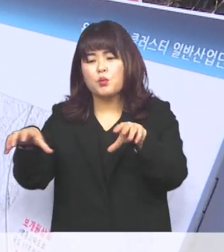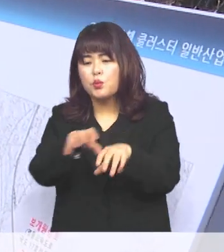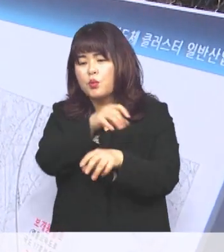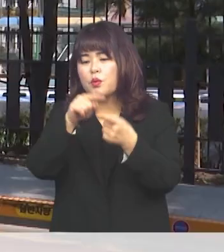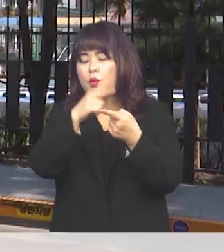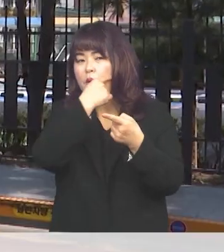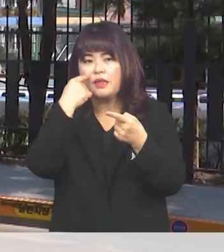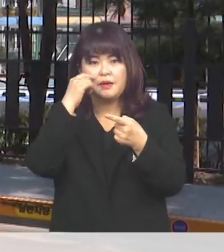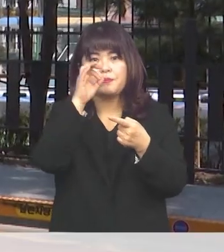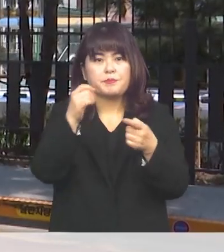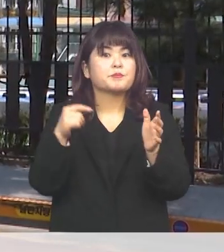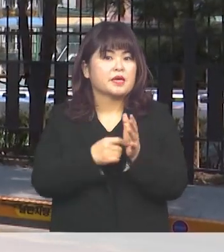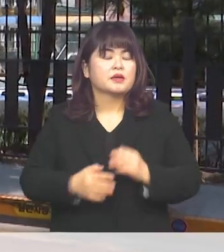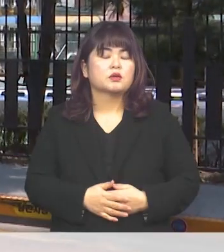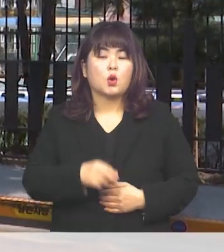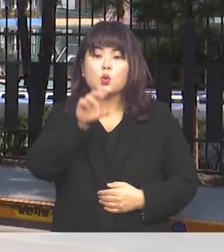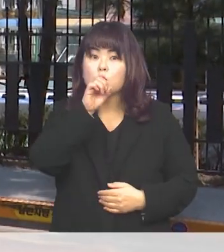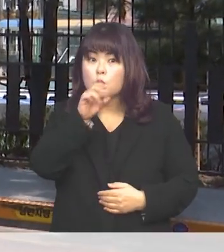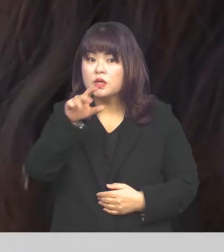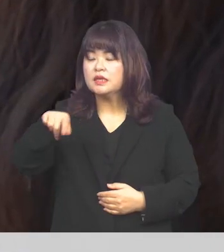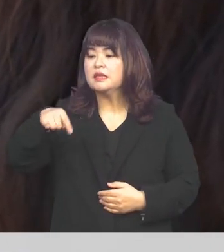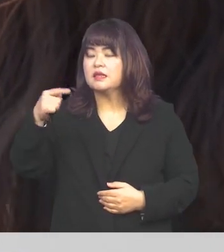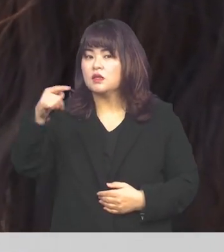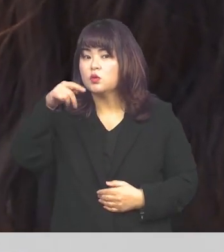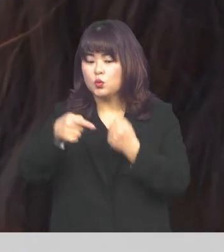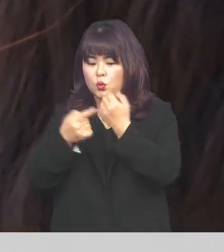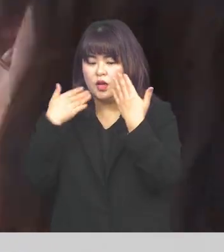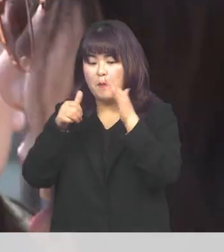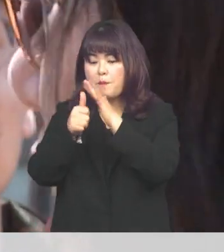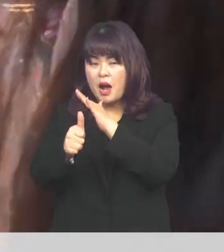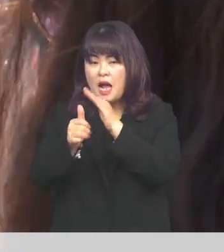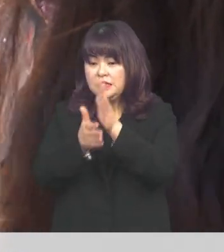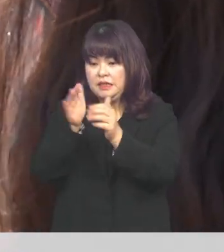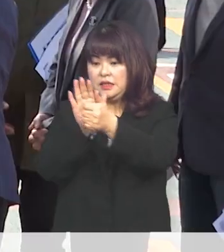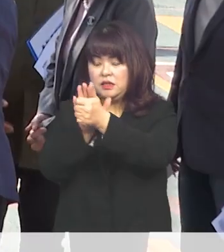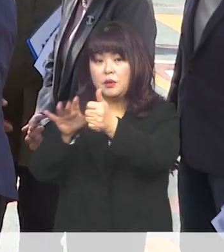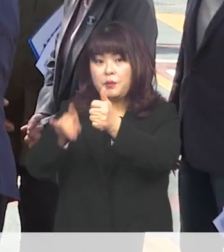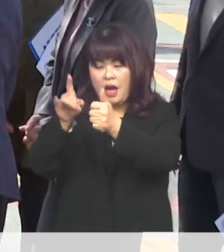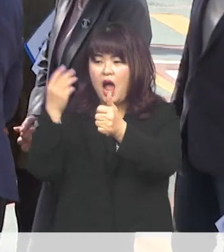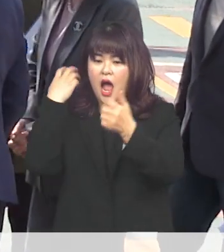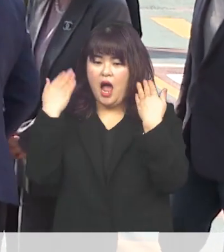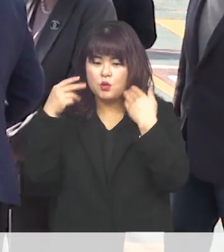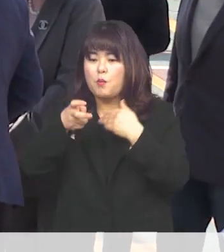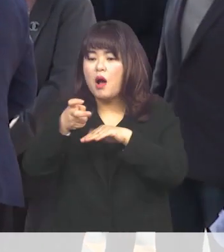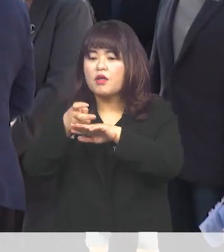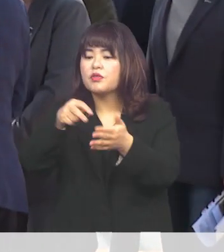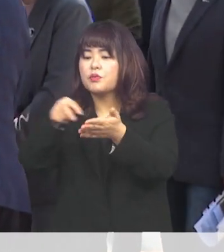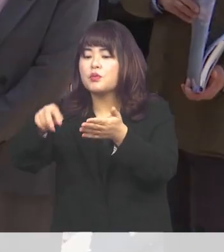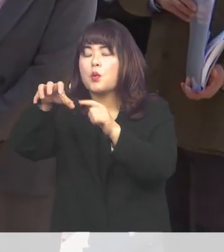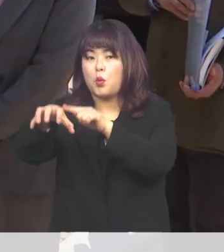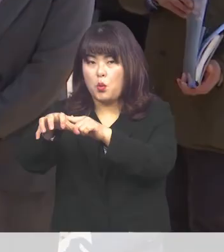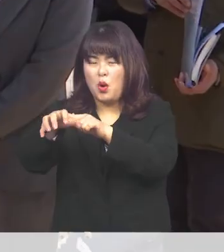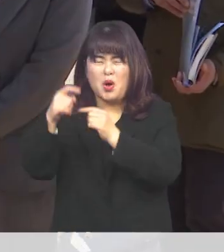청취했습니다. 이어 용인초등학교에 방문해 시지원으로 설치가 완료된 통학차량 승하차 베이와